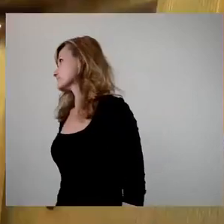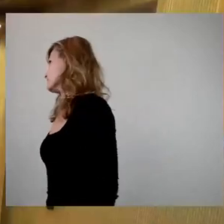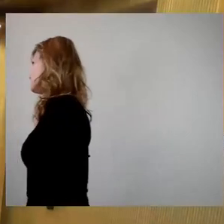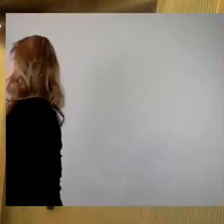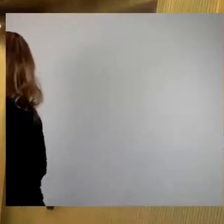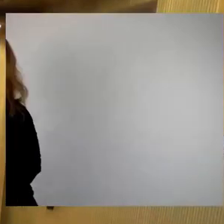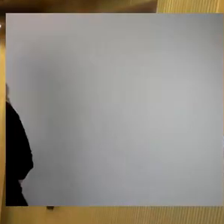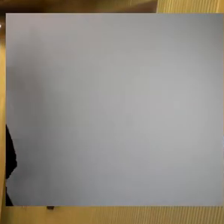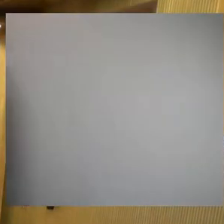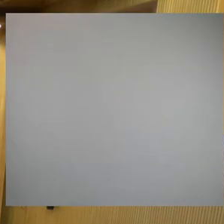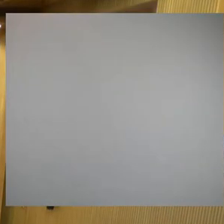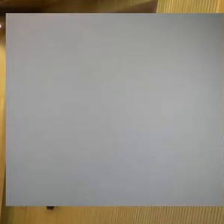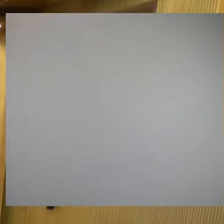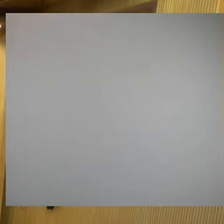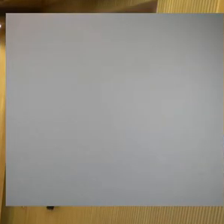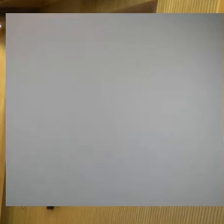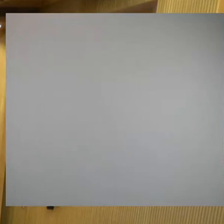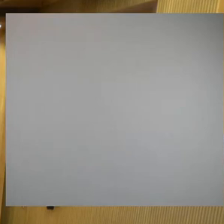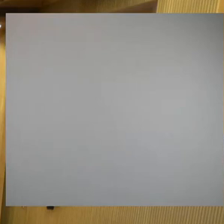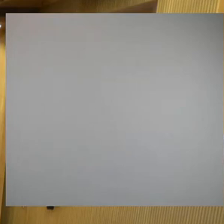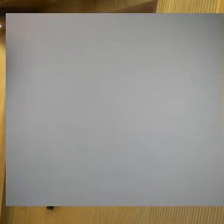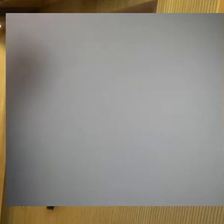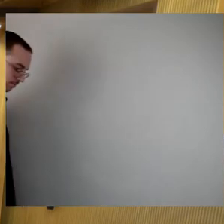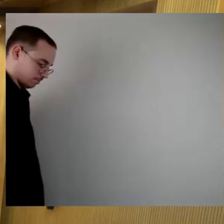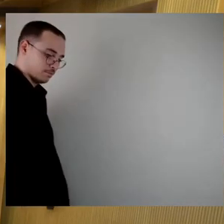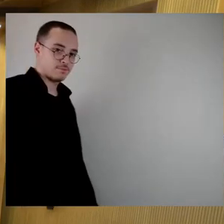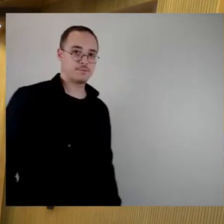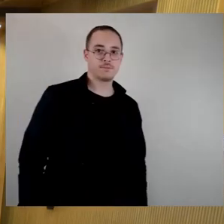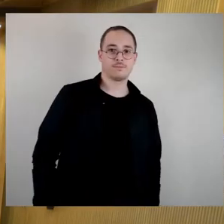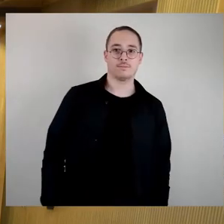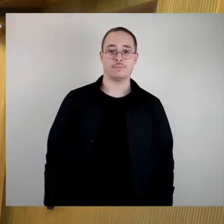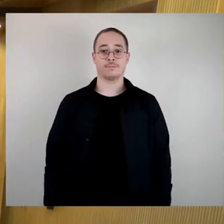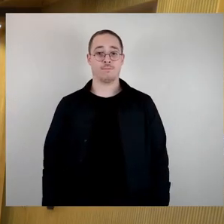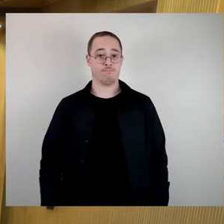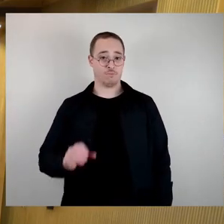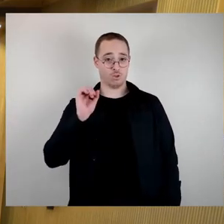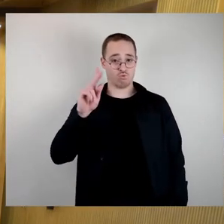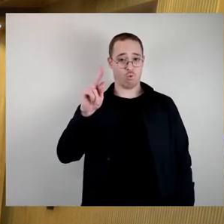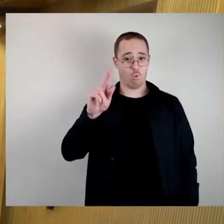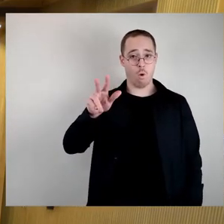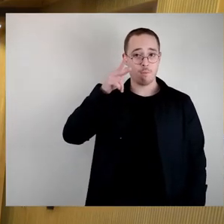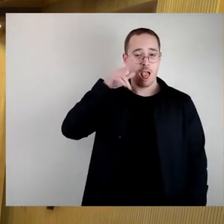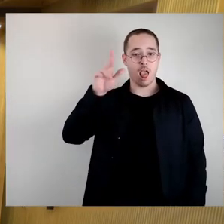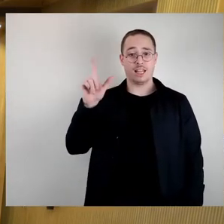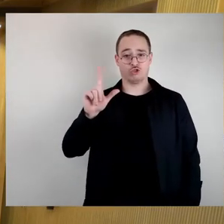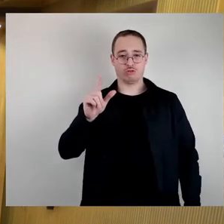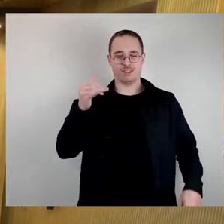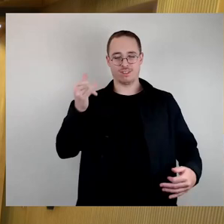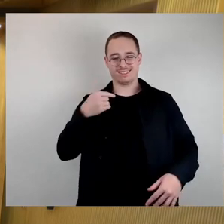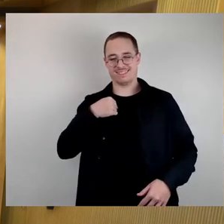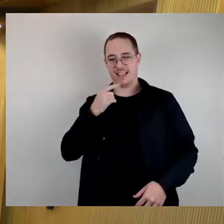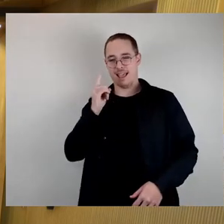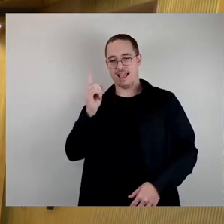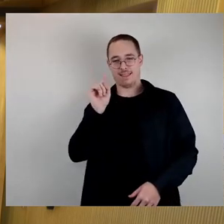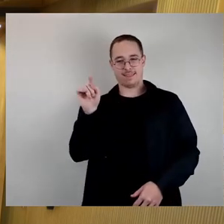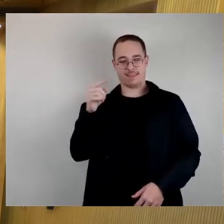Okay, dann Herr Laczynski, währenddessen er hier vorkommt, eine Sache noch, lieber Thorsten Schulze, in Pieschen ist noch